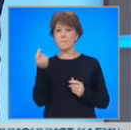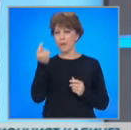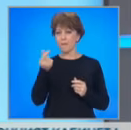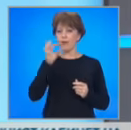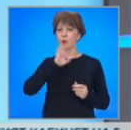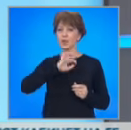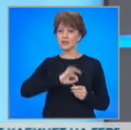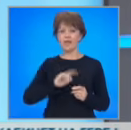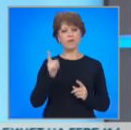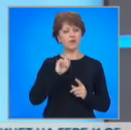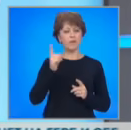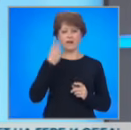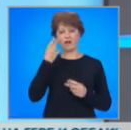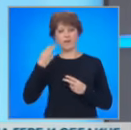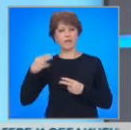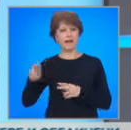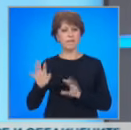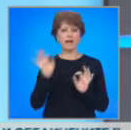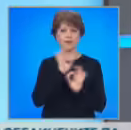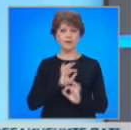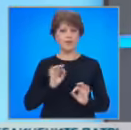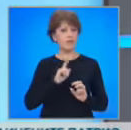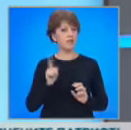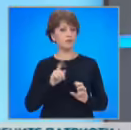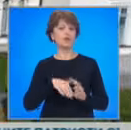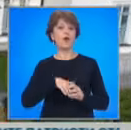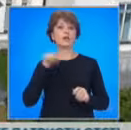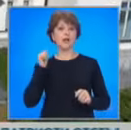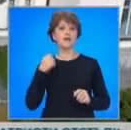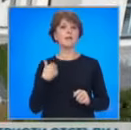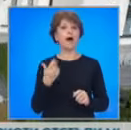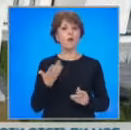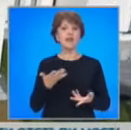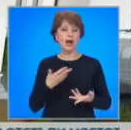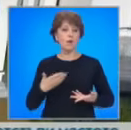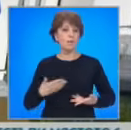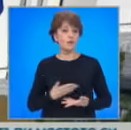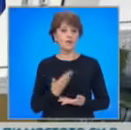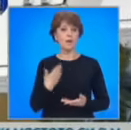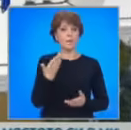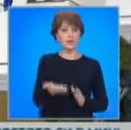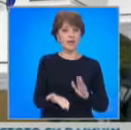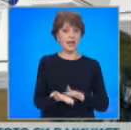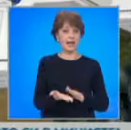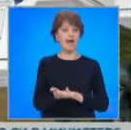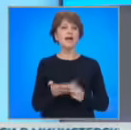да пренебрегнем никой, нито пък ще откажем подадена ръка. Целта е да има присъствие в парламента, патриотите да